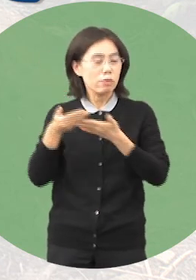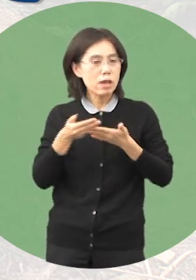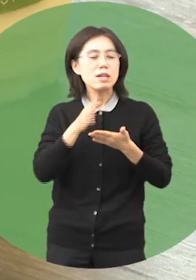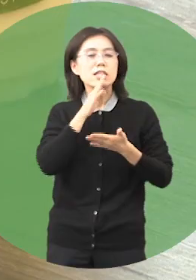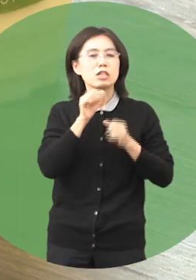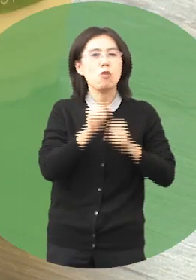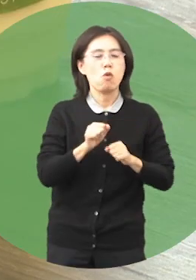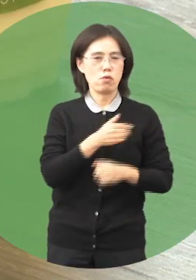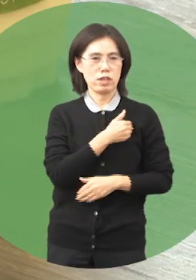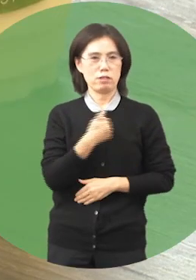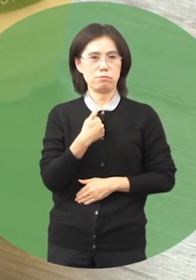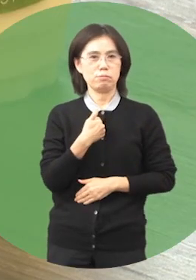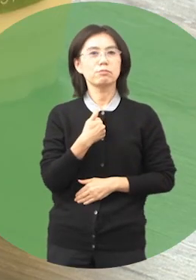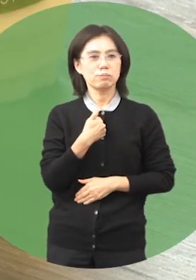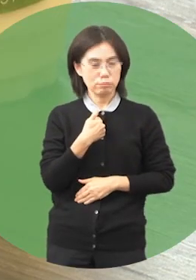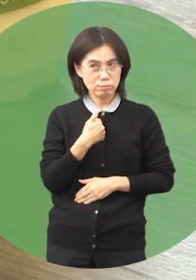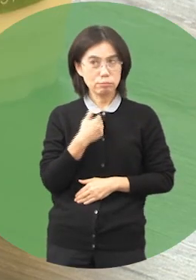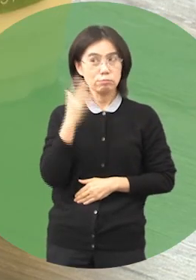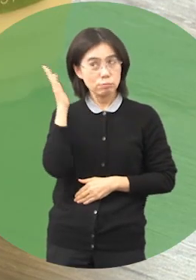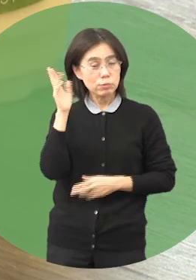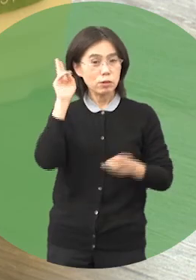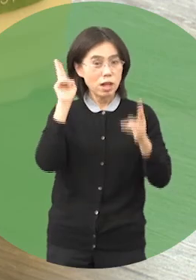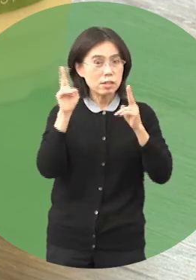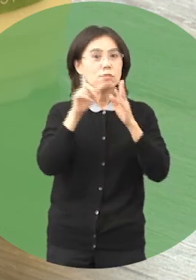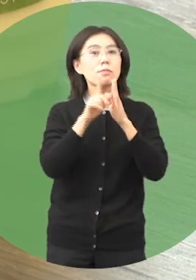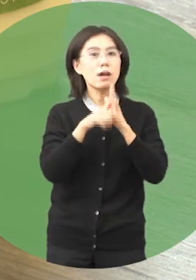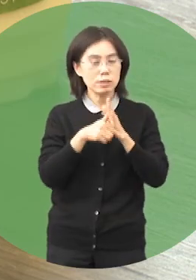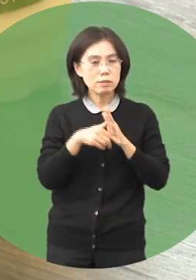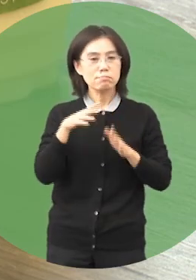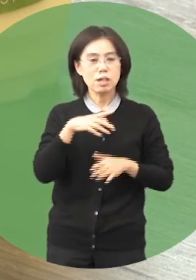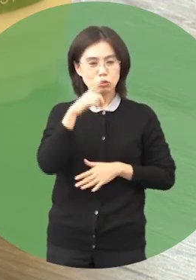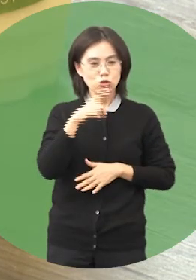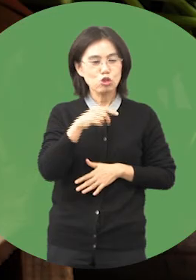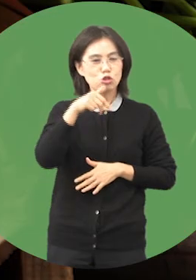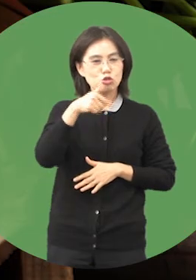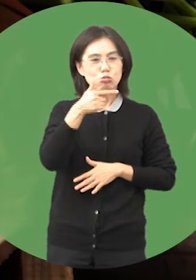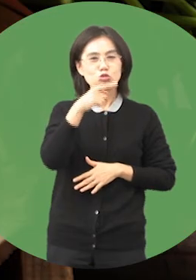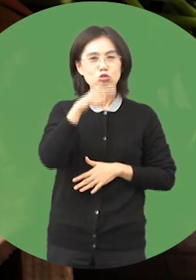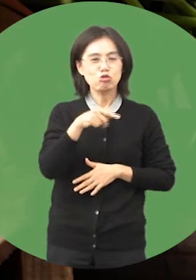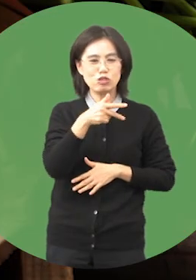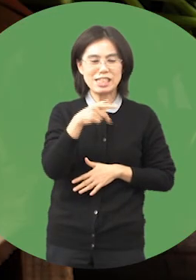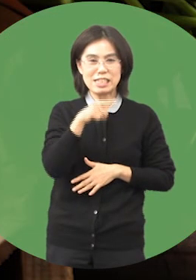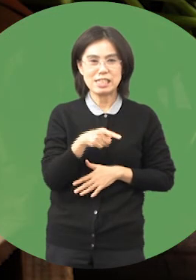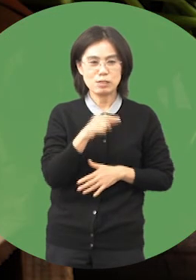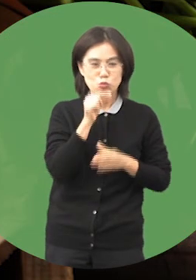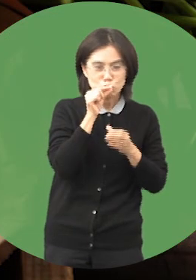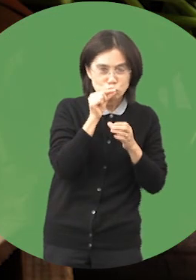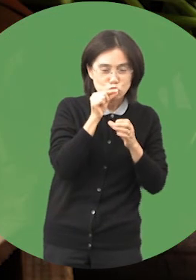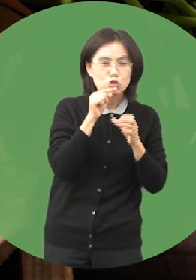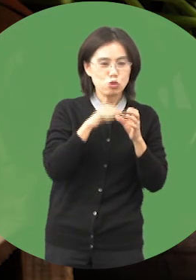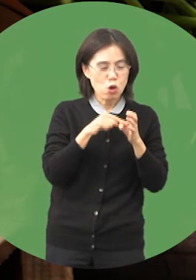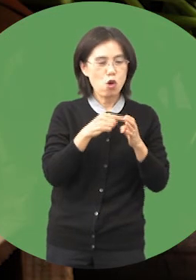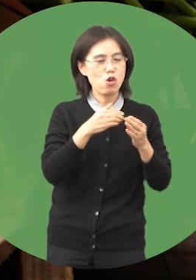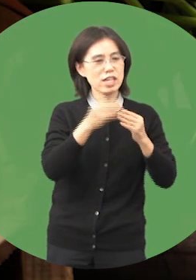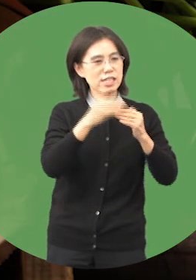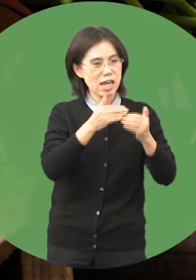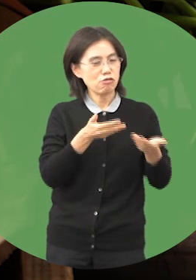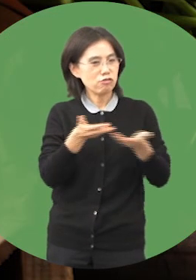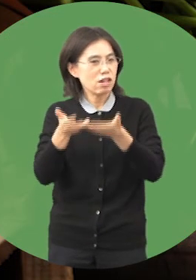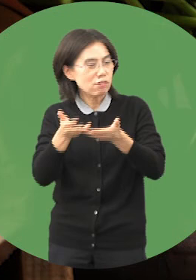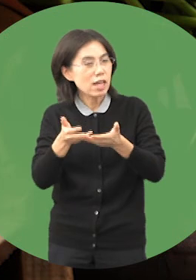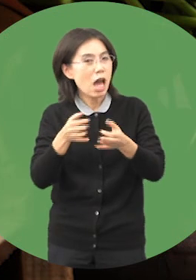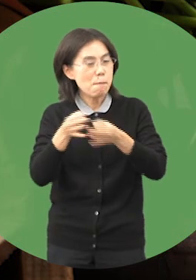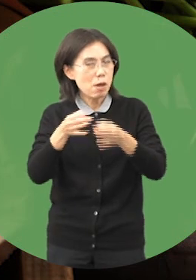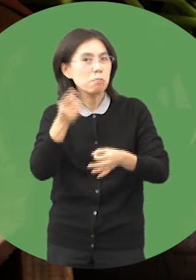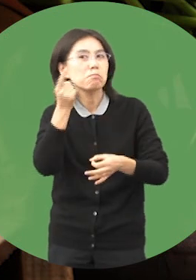。ハッピーモアさんの場合、まずスムージーと野菜の宅配についてテスト販売を進めなが